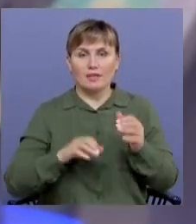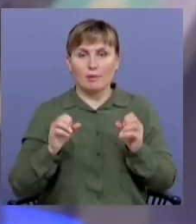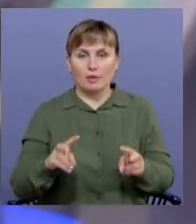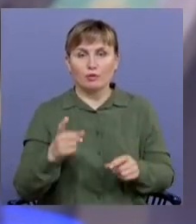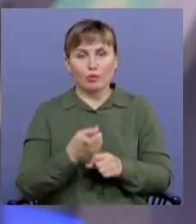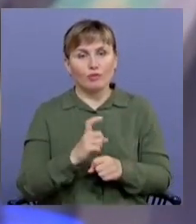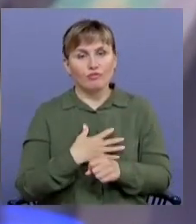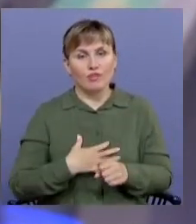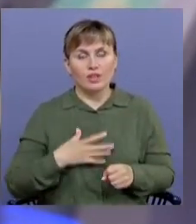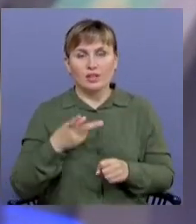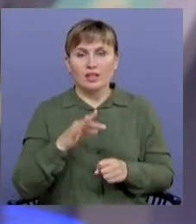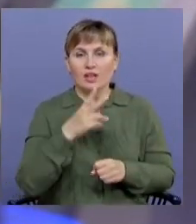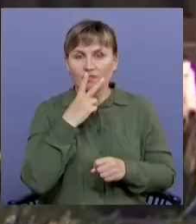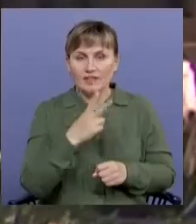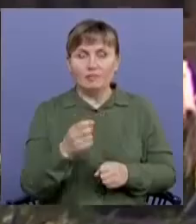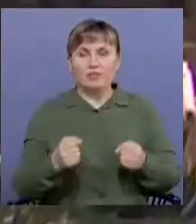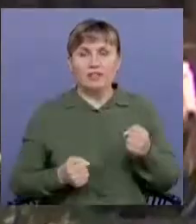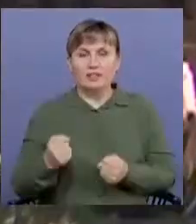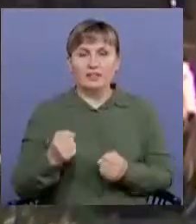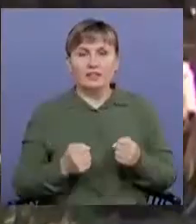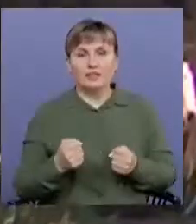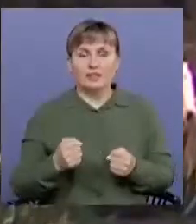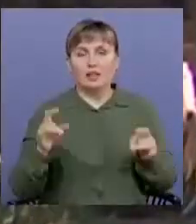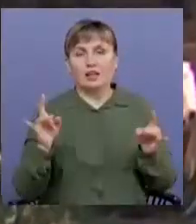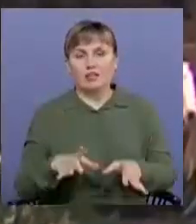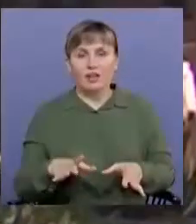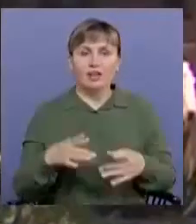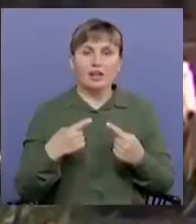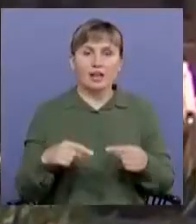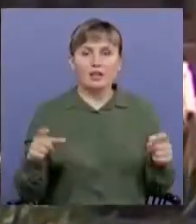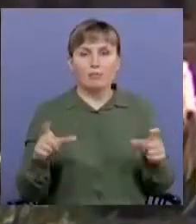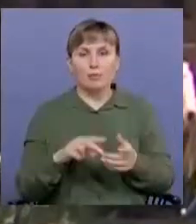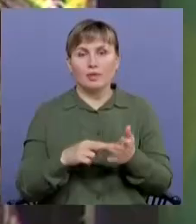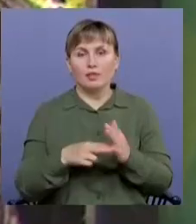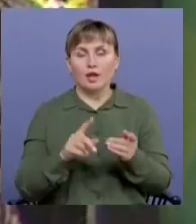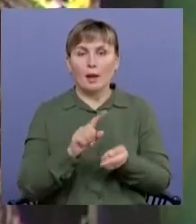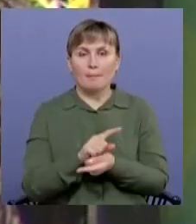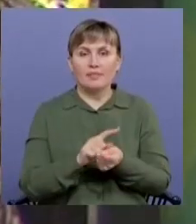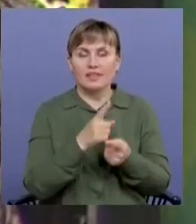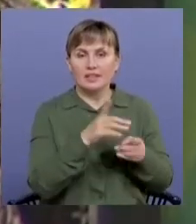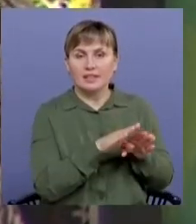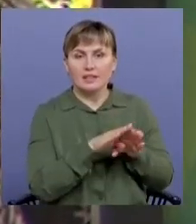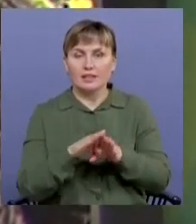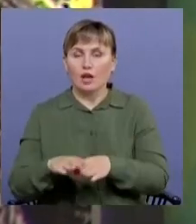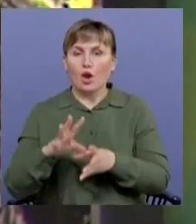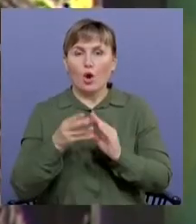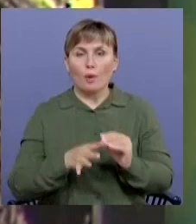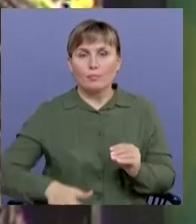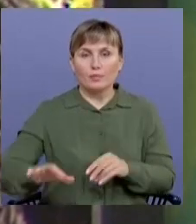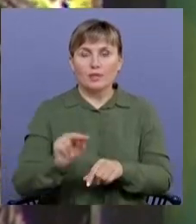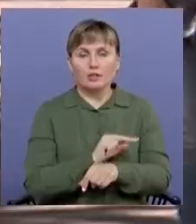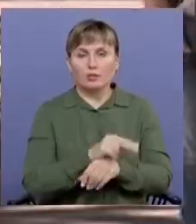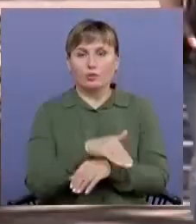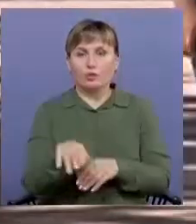что очень важно также для видимости водителей. Фасады кафе, ресторанов и магазинов планируется обновить в едином стиле. Общая площадь реконструкции